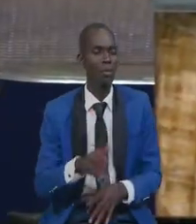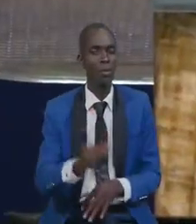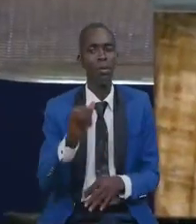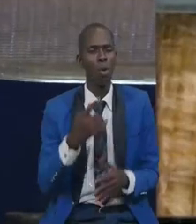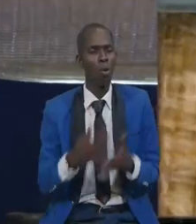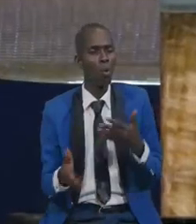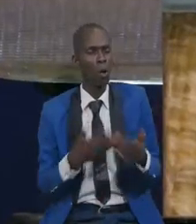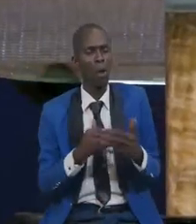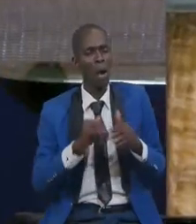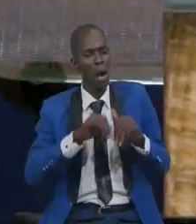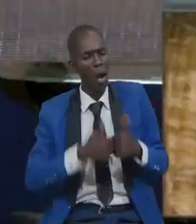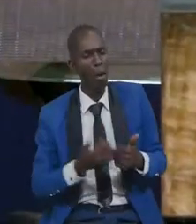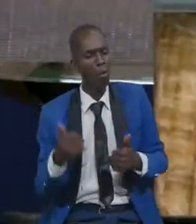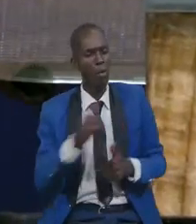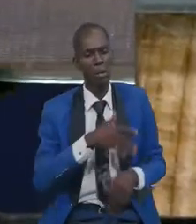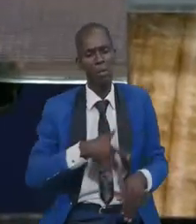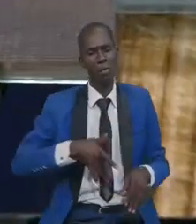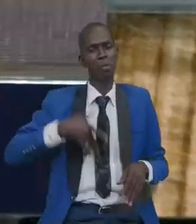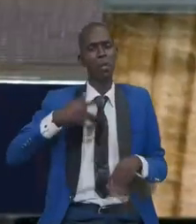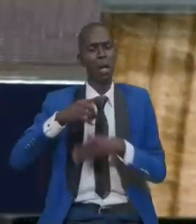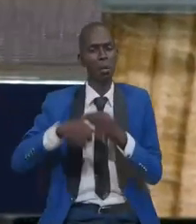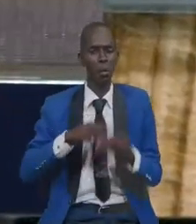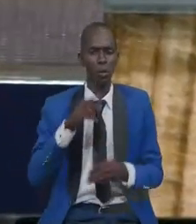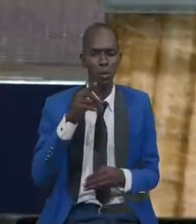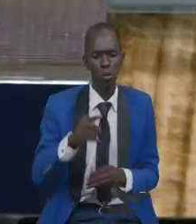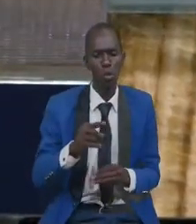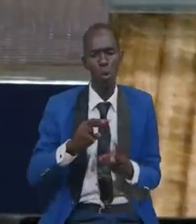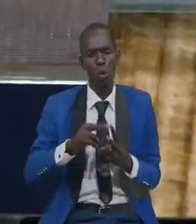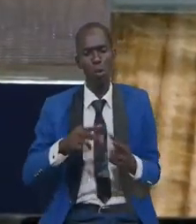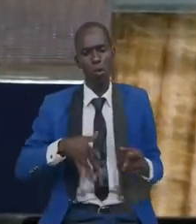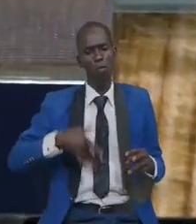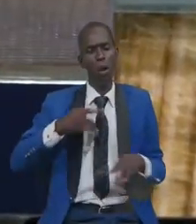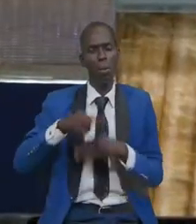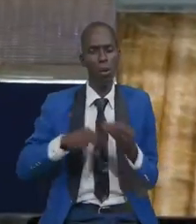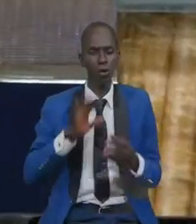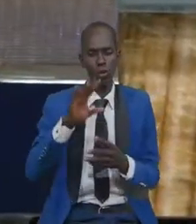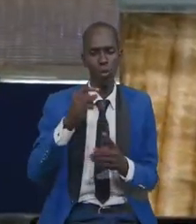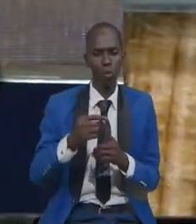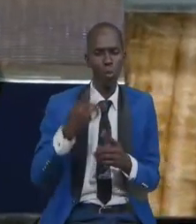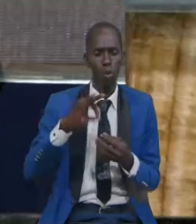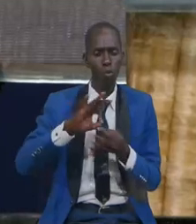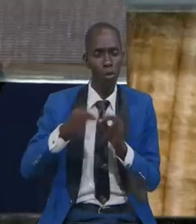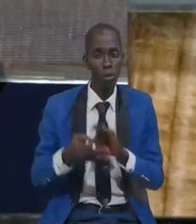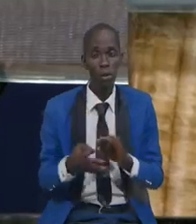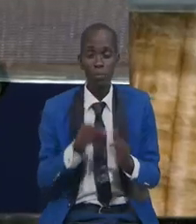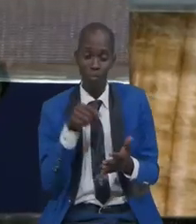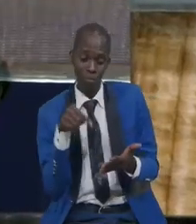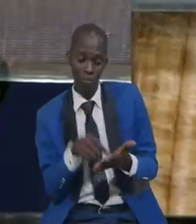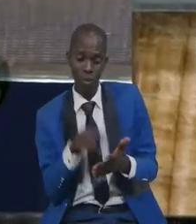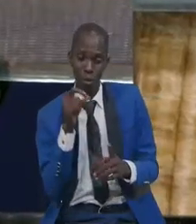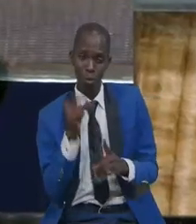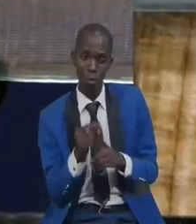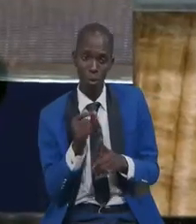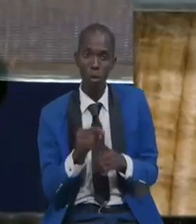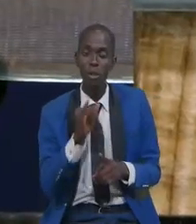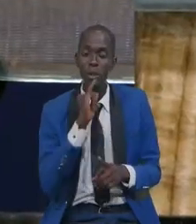quels que soient les sentiments, quels que soient les regards, que cette parole, cette doctrine, c'est le décret du